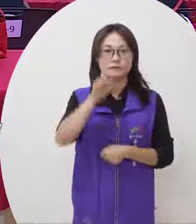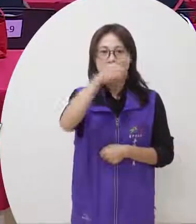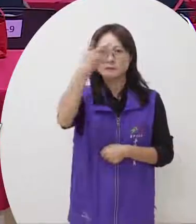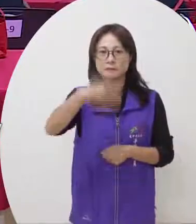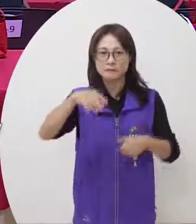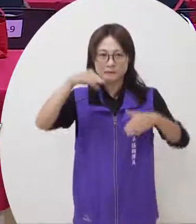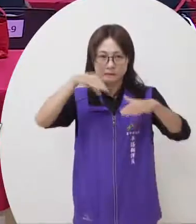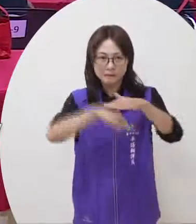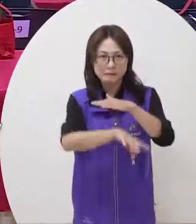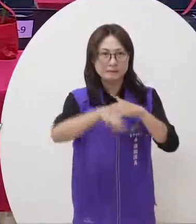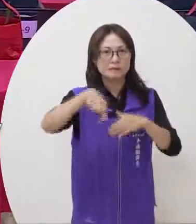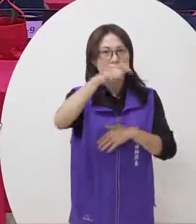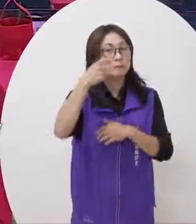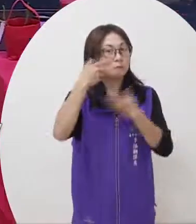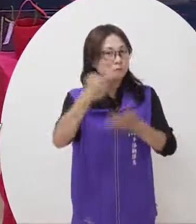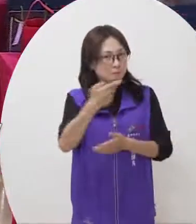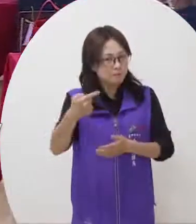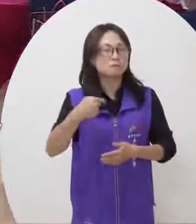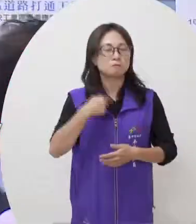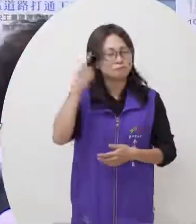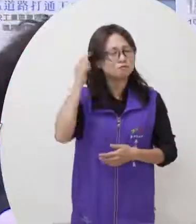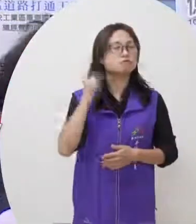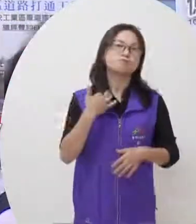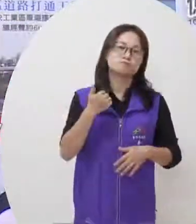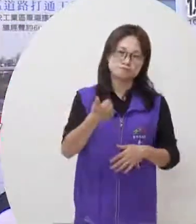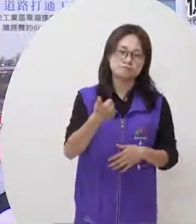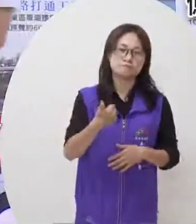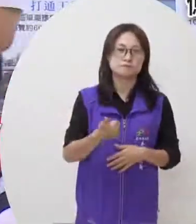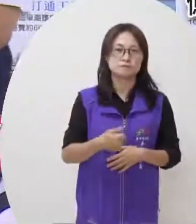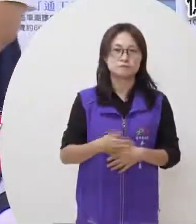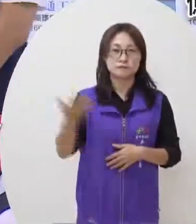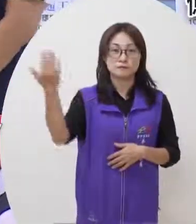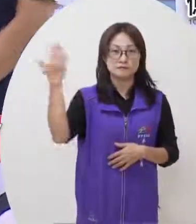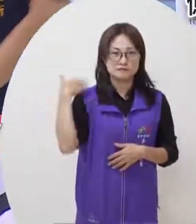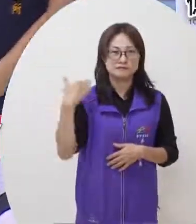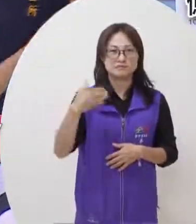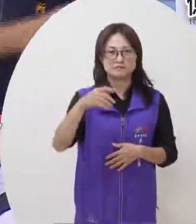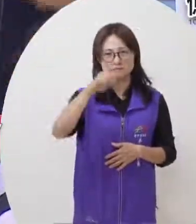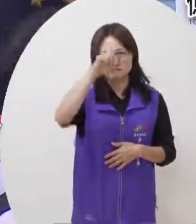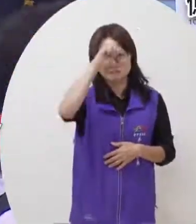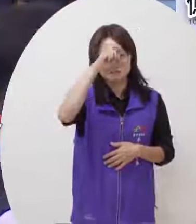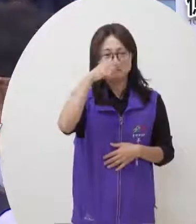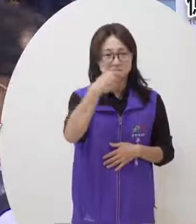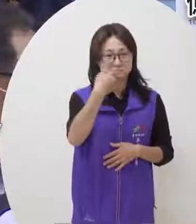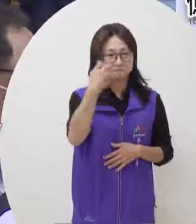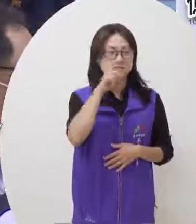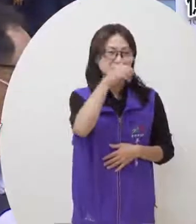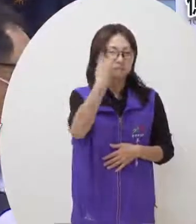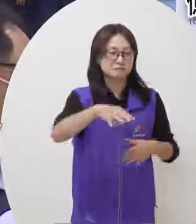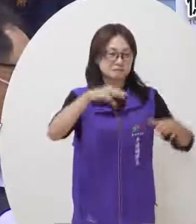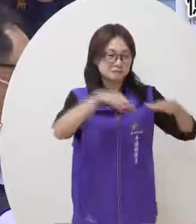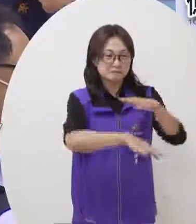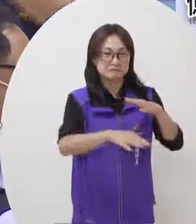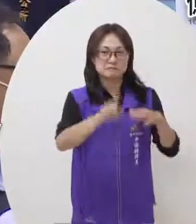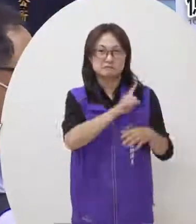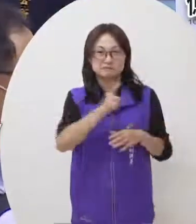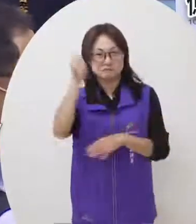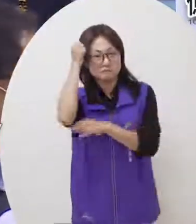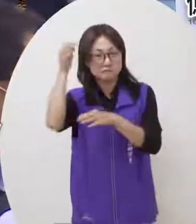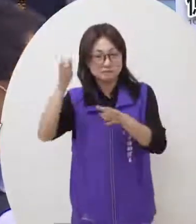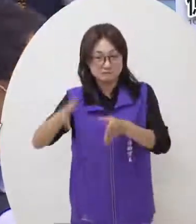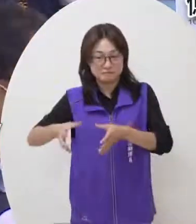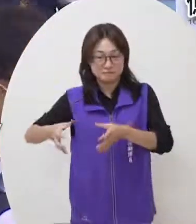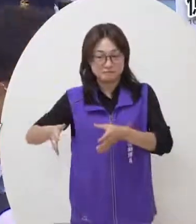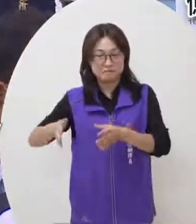高兴大家这么重视哦，那以前都是希望不要去接你们家哦，那现在大家都希望快一点接，但是我跟各位报告，因